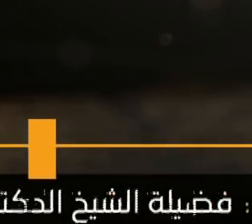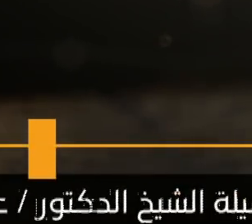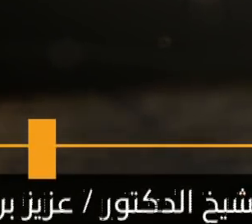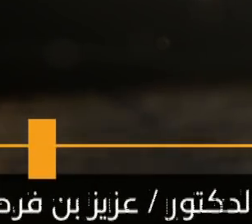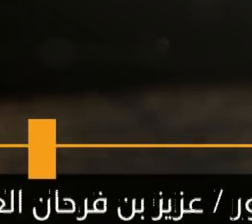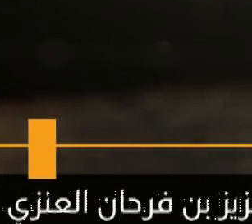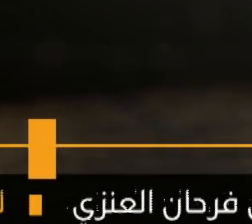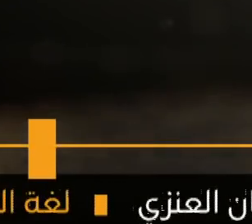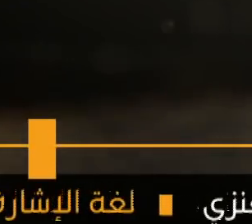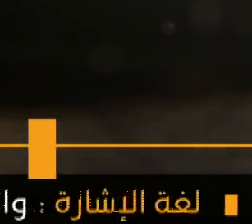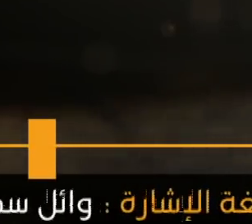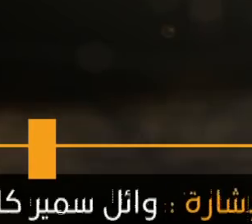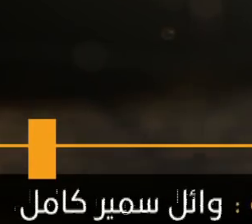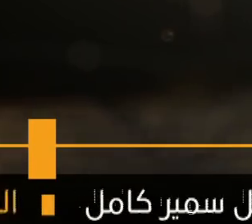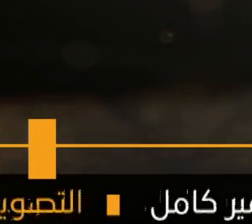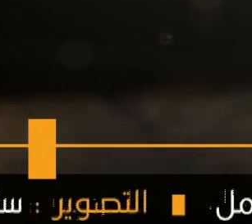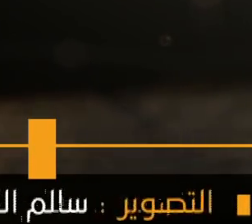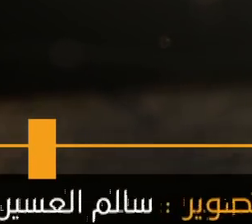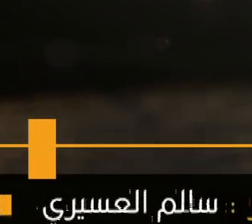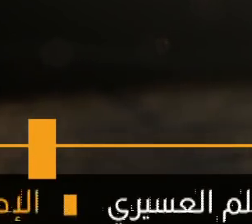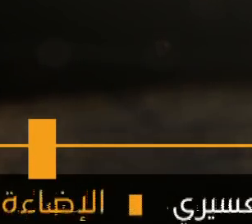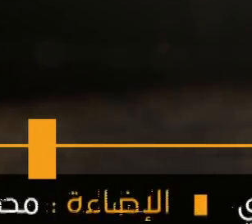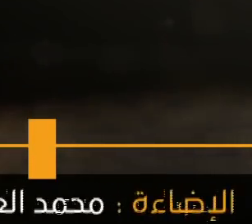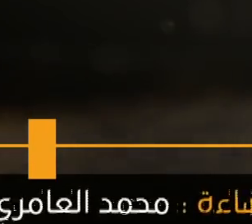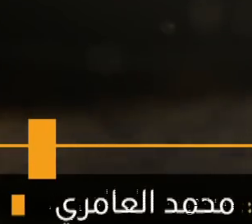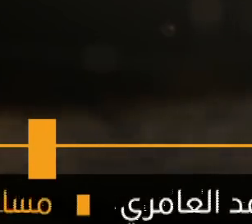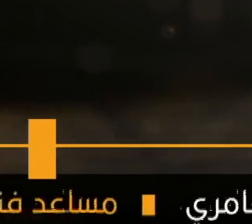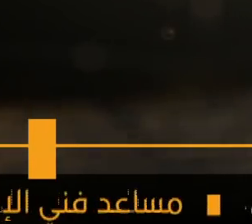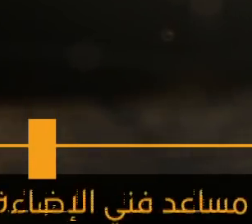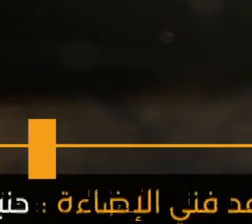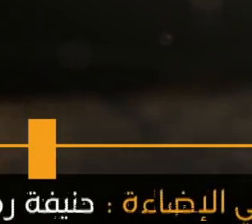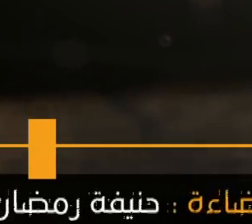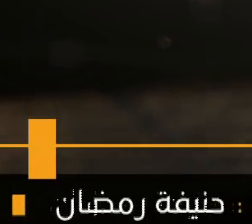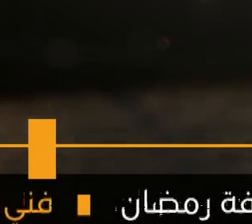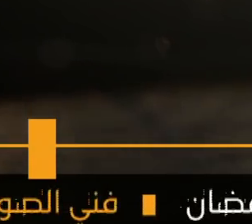فاسألوا أهل الذكر إن كنتم لا